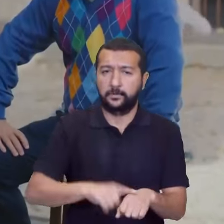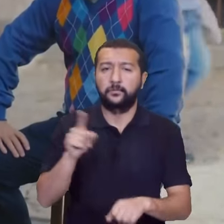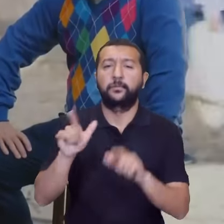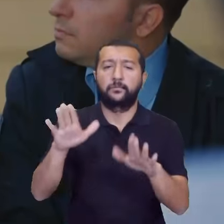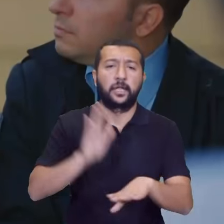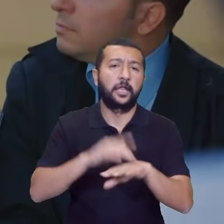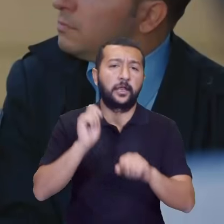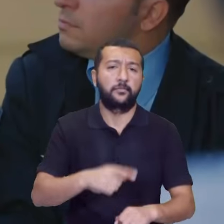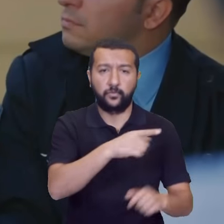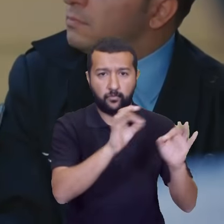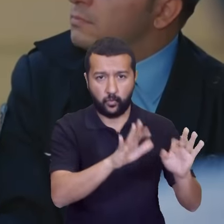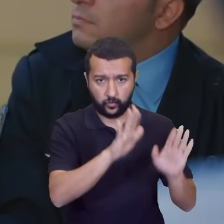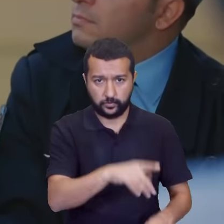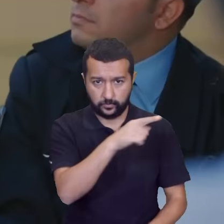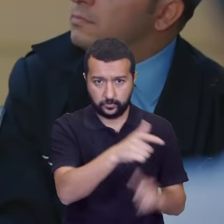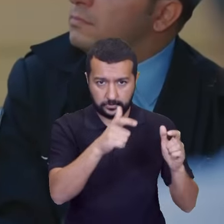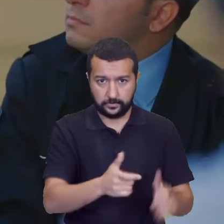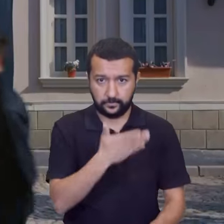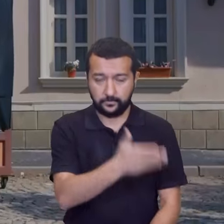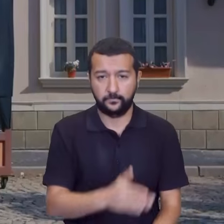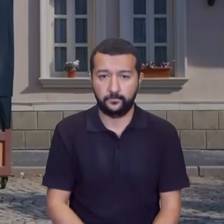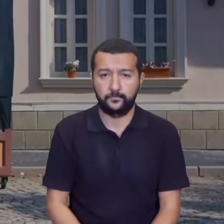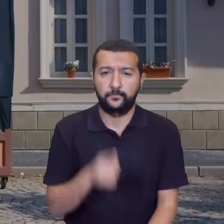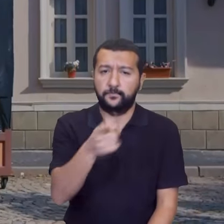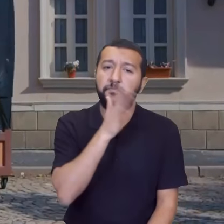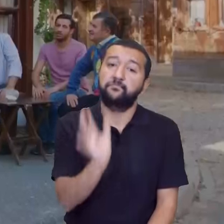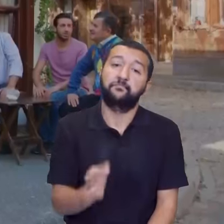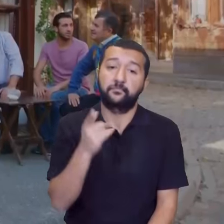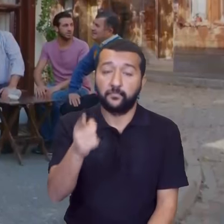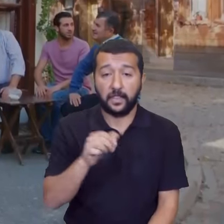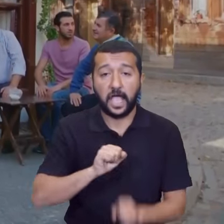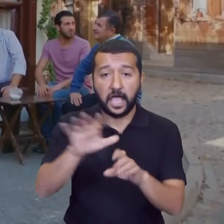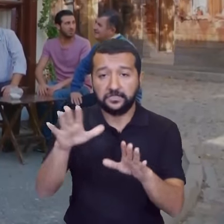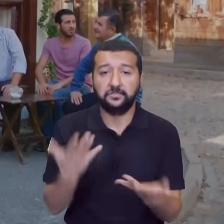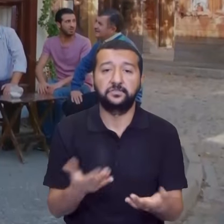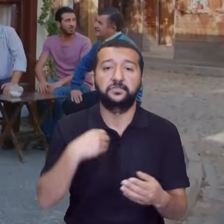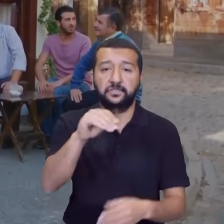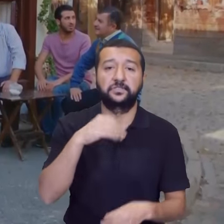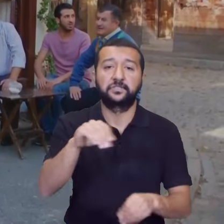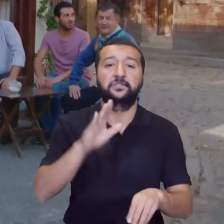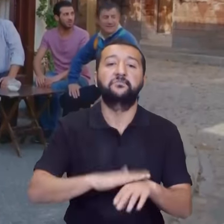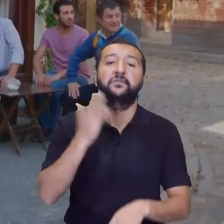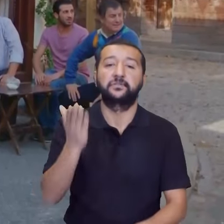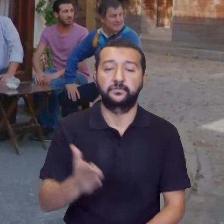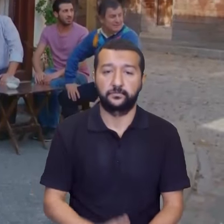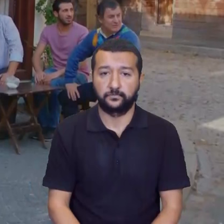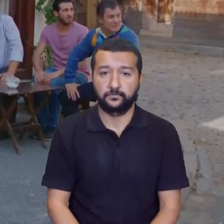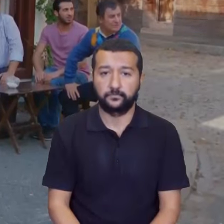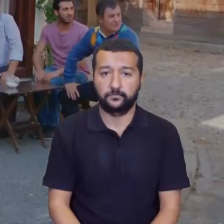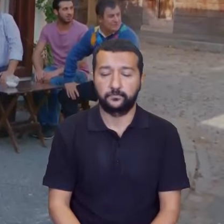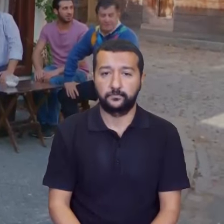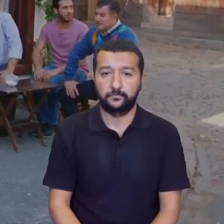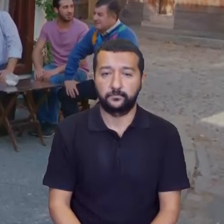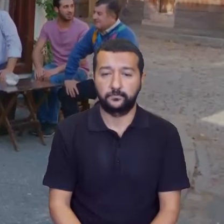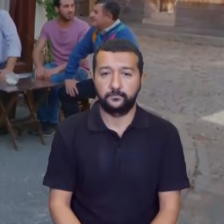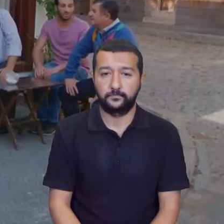Sahi ne yapacak bu büfeyi? Böyle duracak mı mahallenin göbeğinde? Ulan ne bileyim ya. Atsan atılmaz, satsan satılmaz. Kapalı büfeye